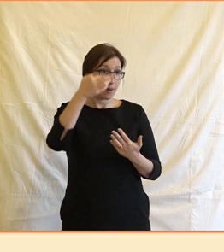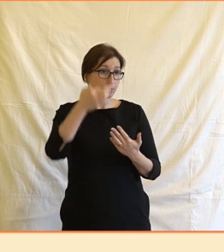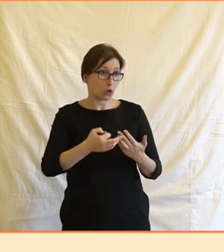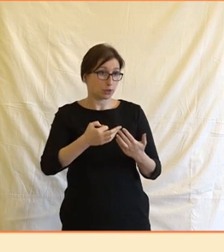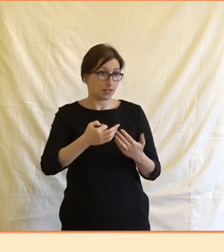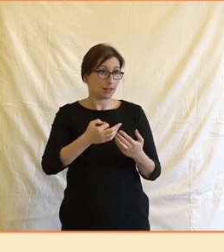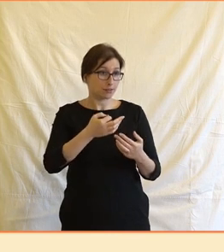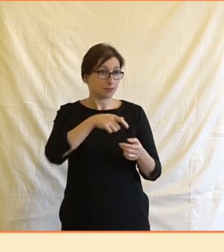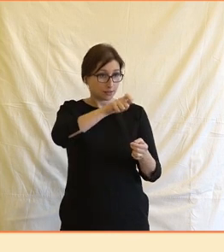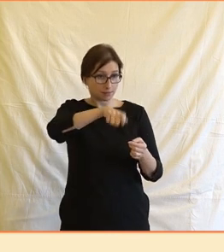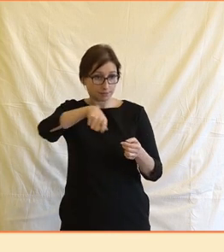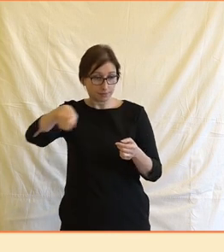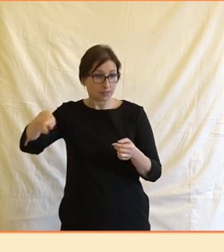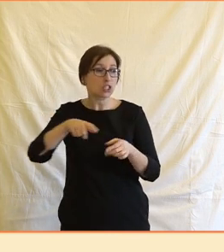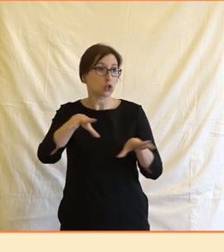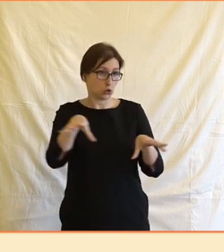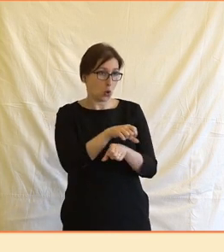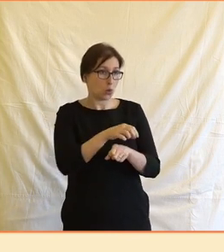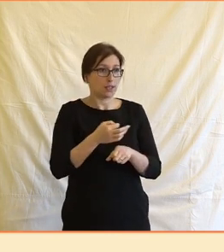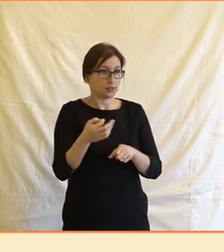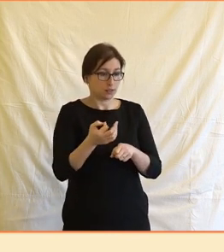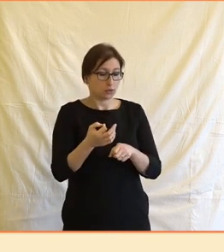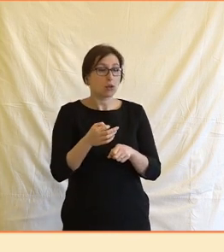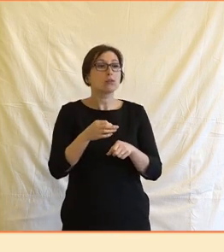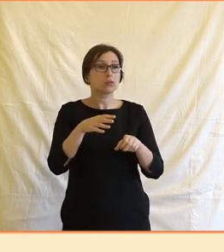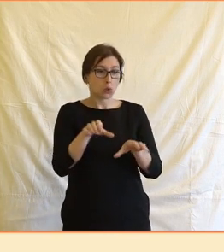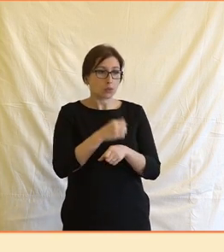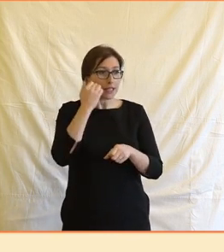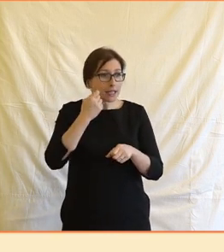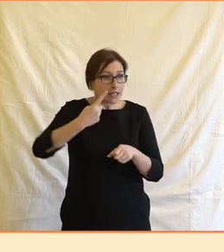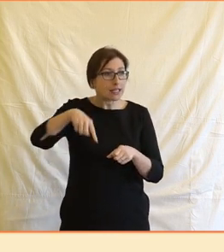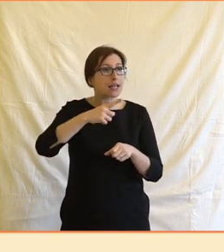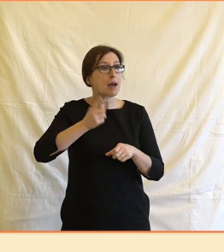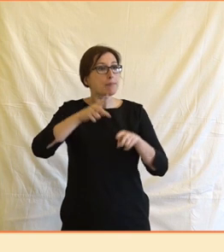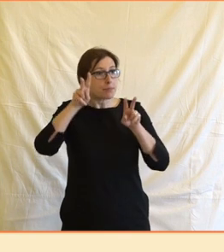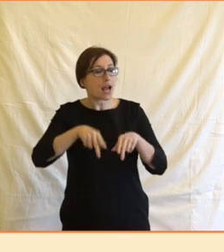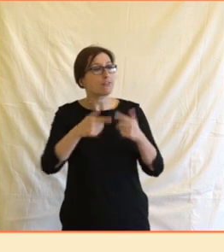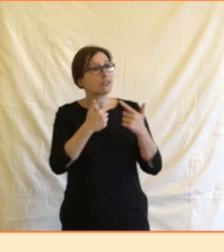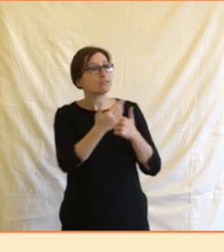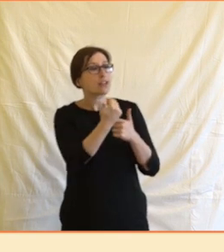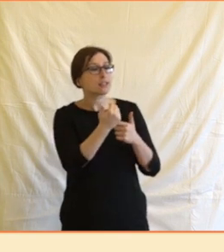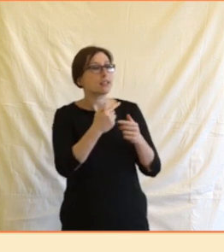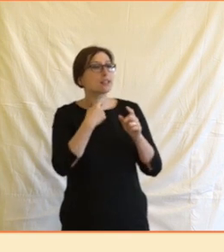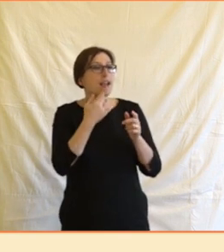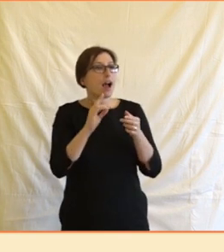81% respondentů souhlasí s tím, že lidé by měli mít právo na vysvětlení logiky personalizace,